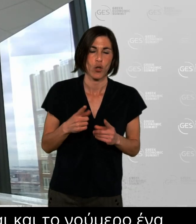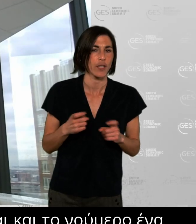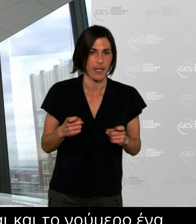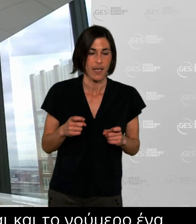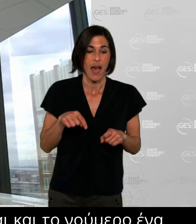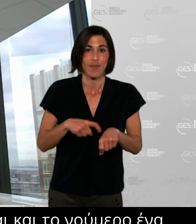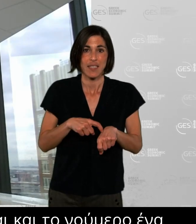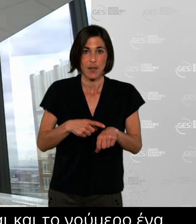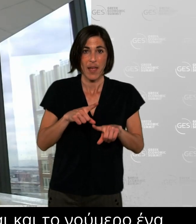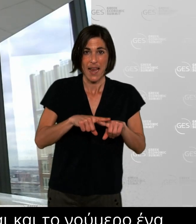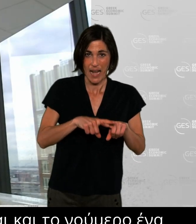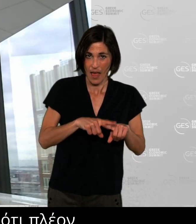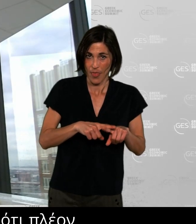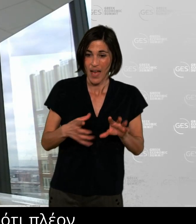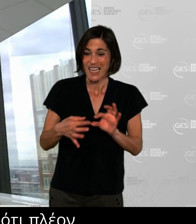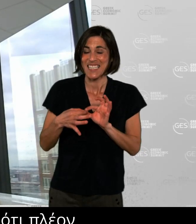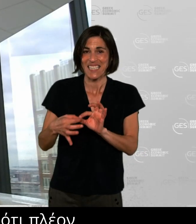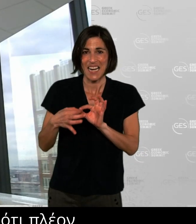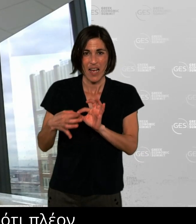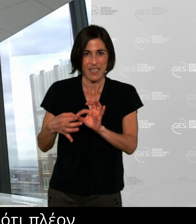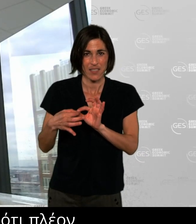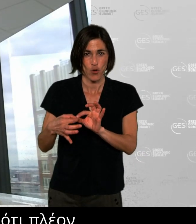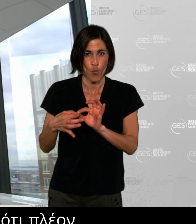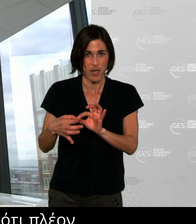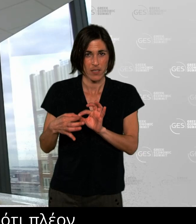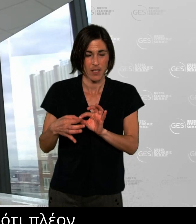την Ελλάδα ή σαν επιχειρήσεις, σαν